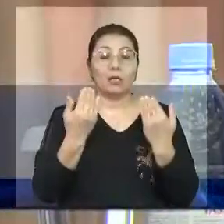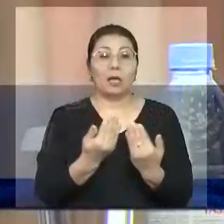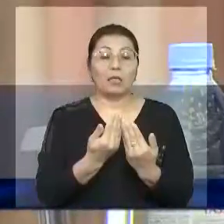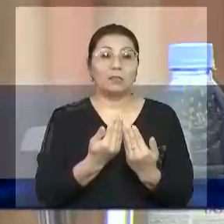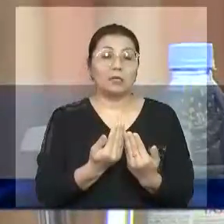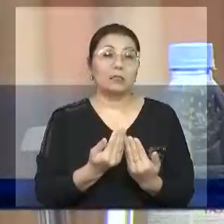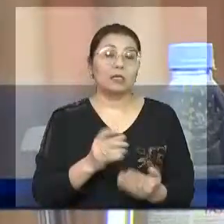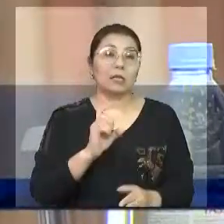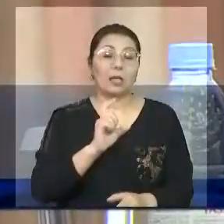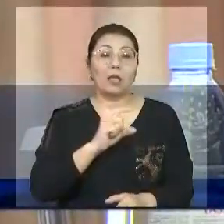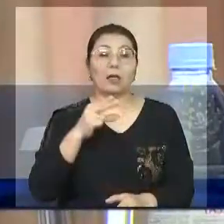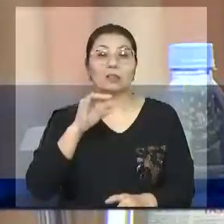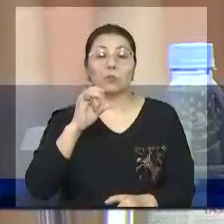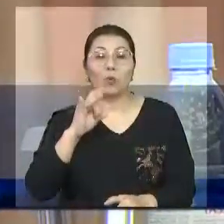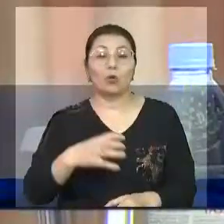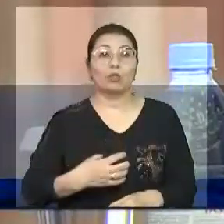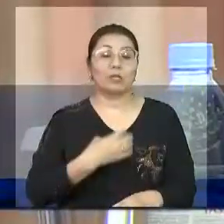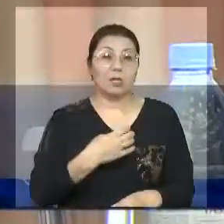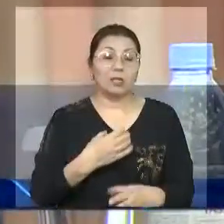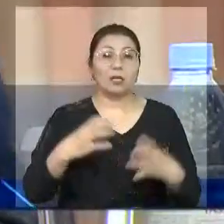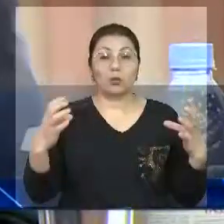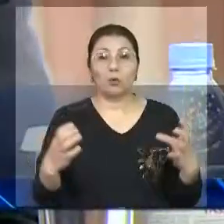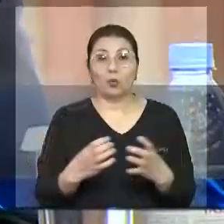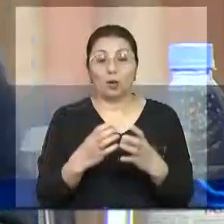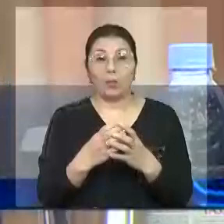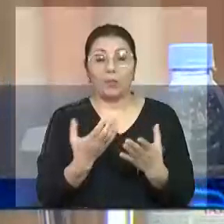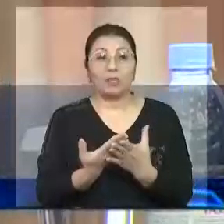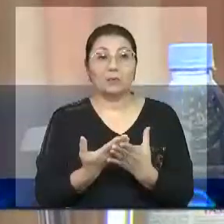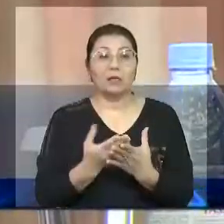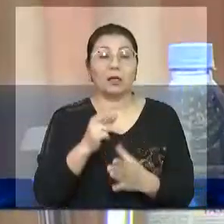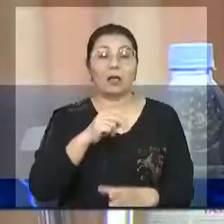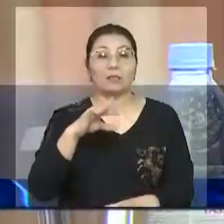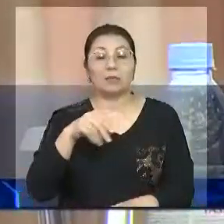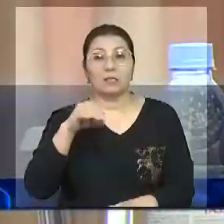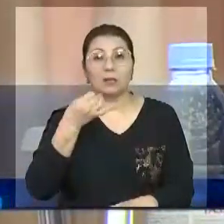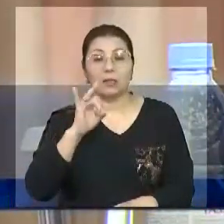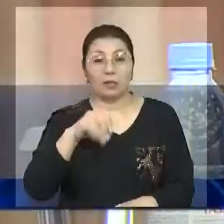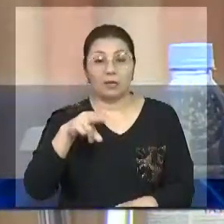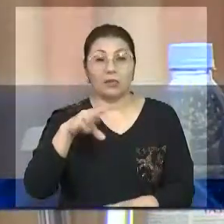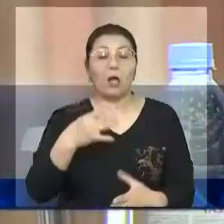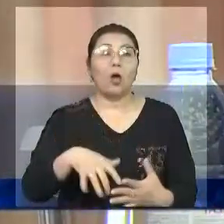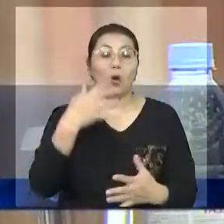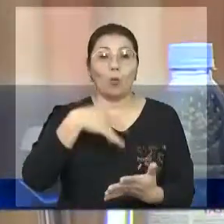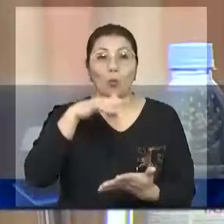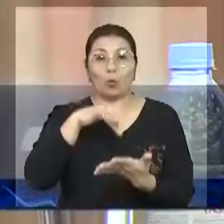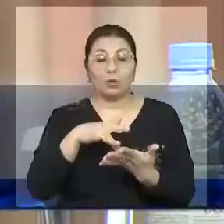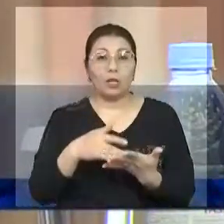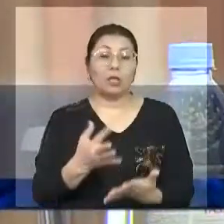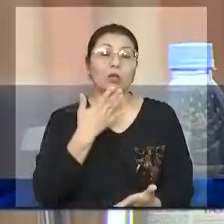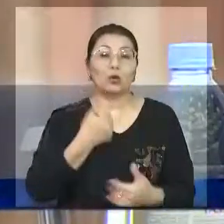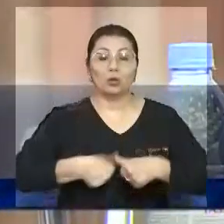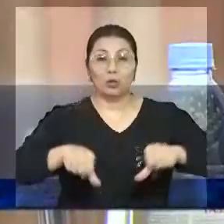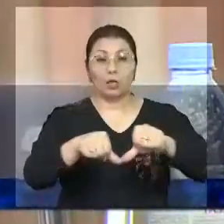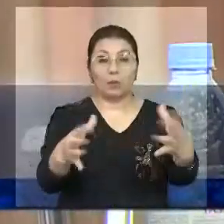экспорт экспорттық сақтандыру компаниясы акционерлік қоғамы және Қазтрейд сауда саясатын дамыту орталығы ұлттық компаниялармен